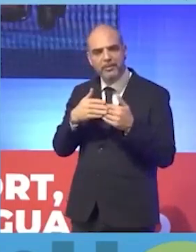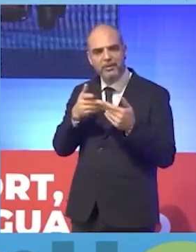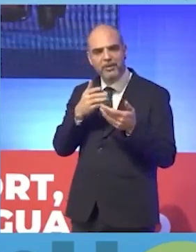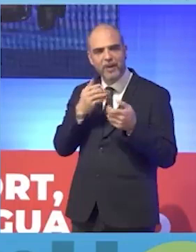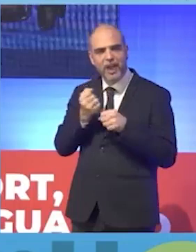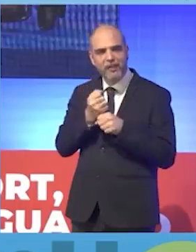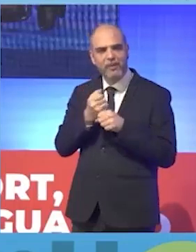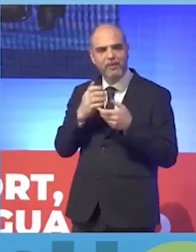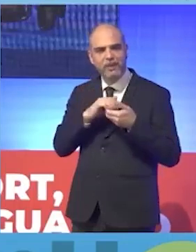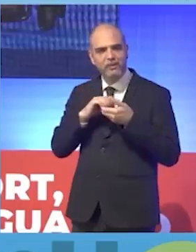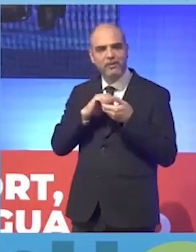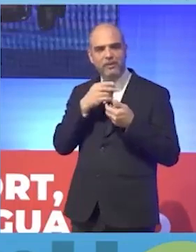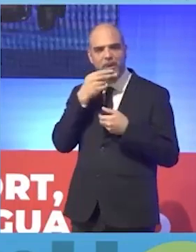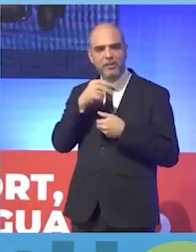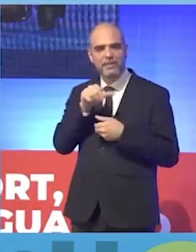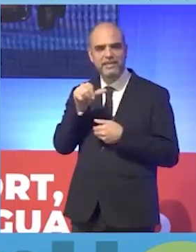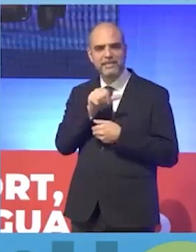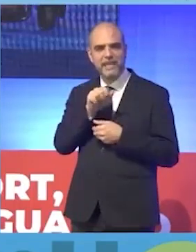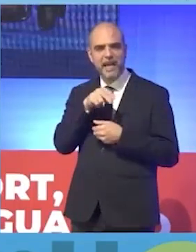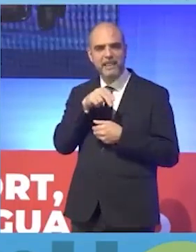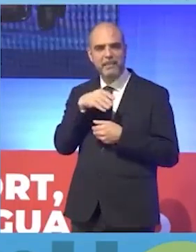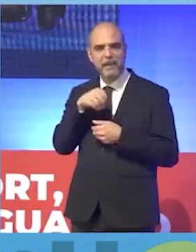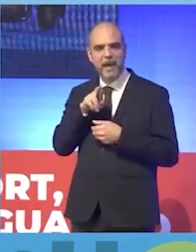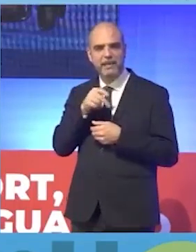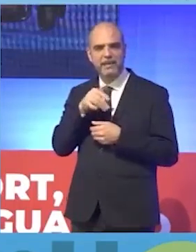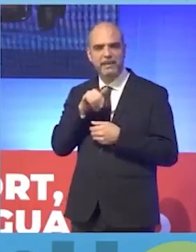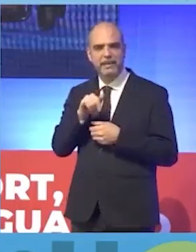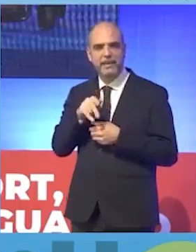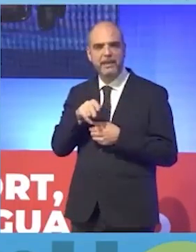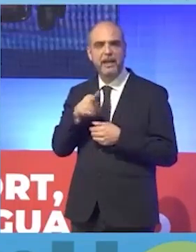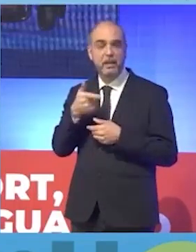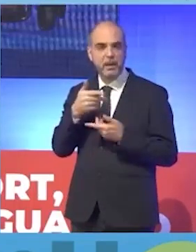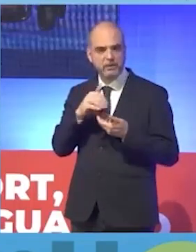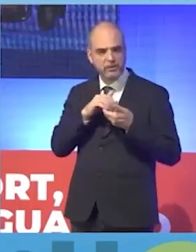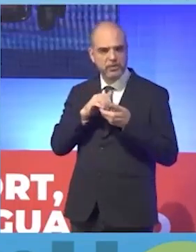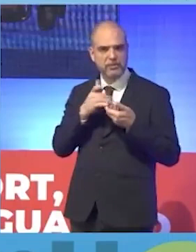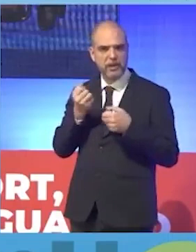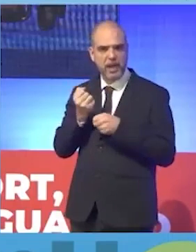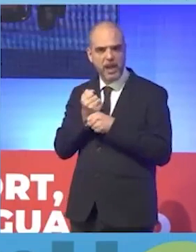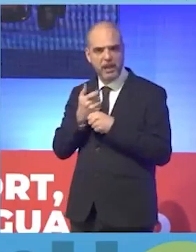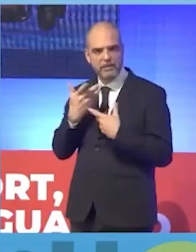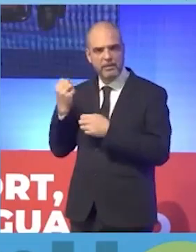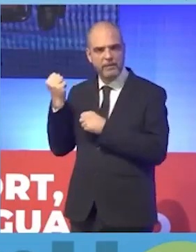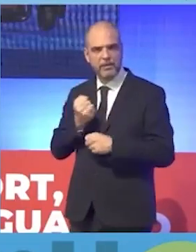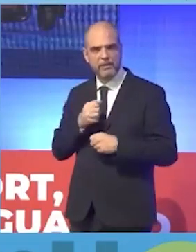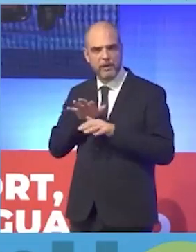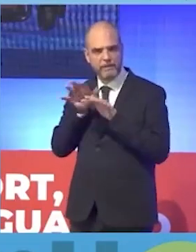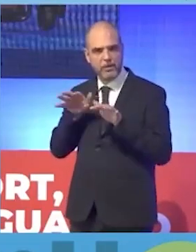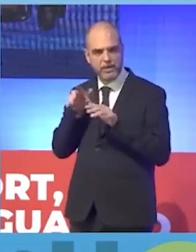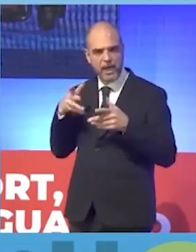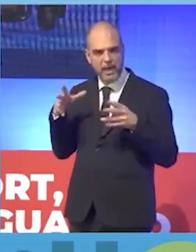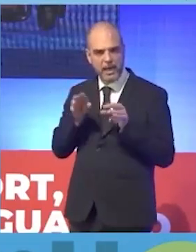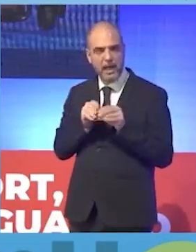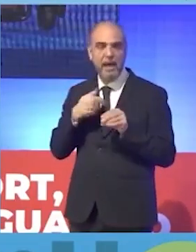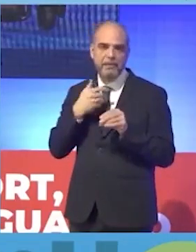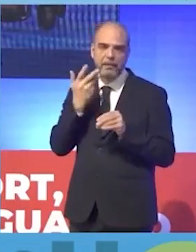questa associazione che lavora insieme a Fondazione Fontana. A me piacerebbe di più fare cooperazione